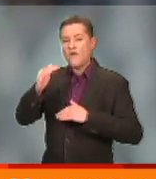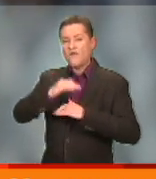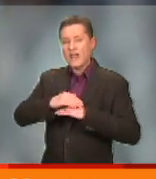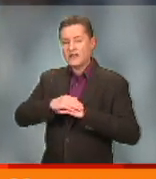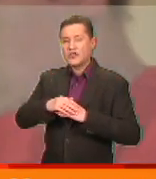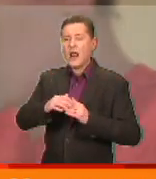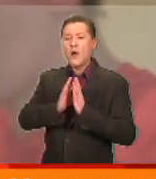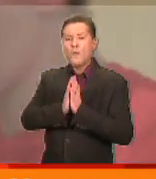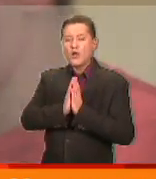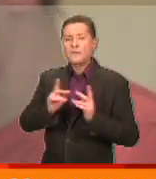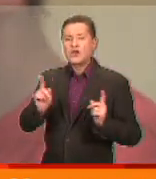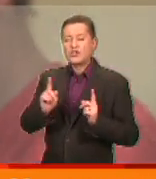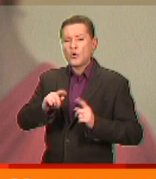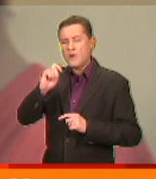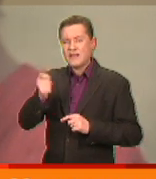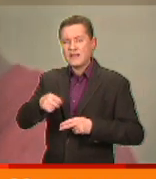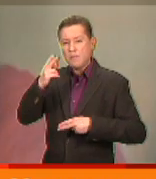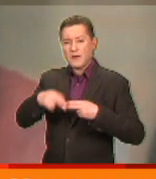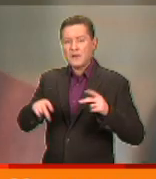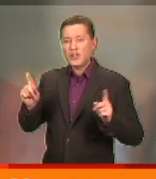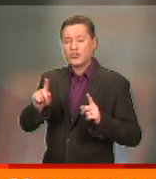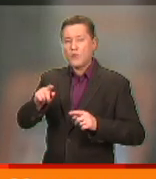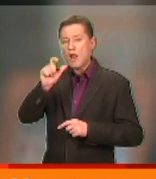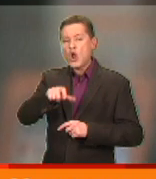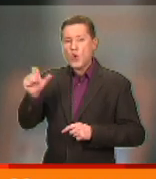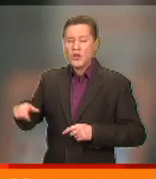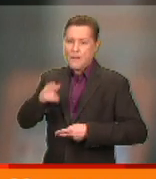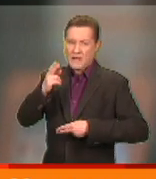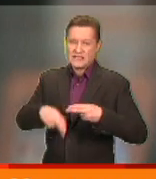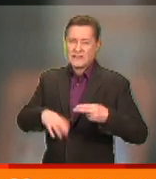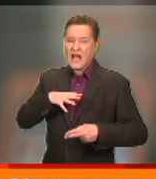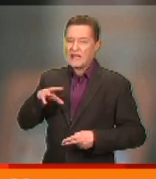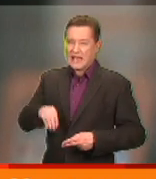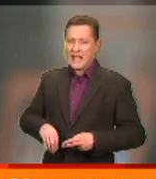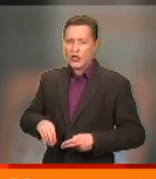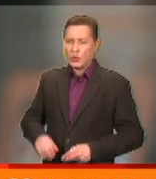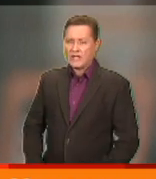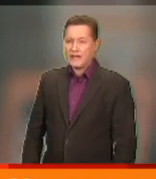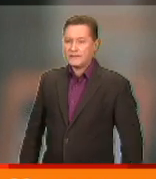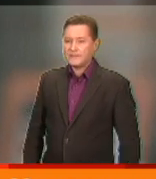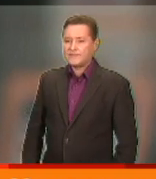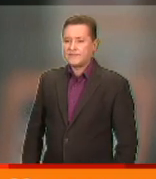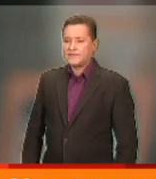війна припинилася, аби люди перестали гинути.